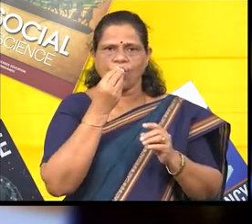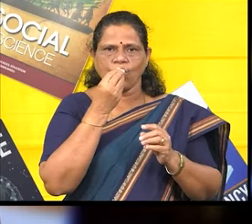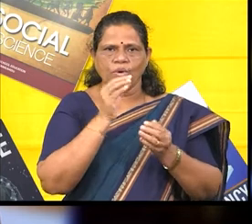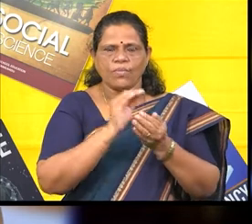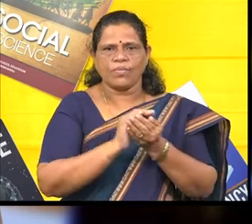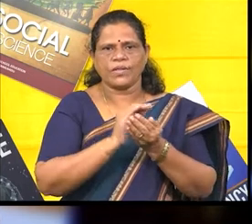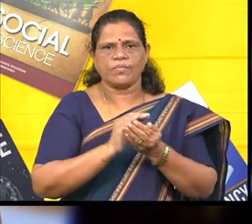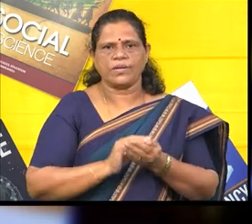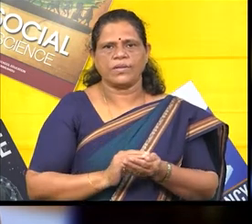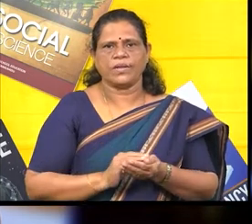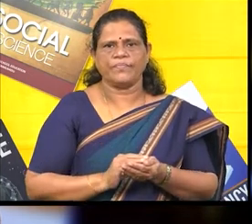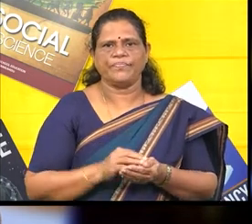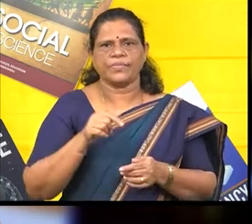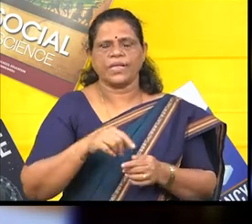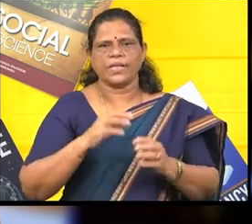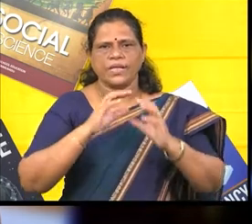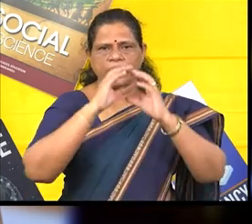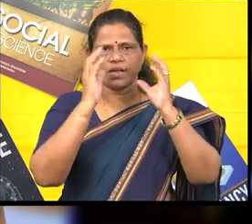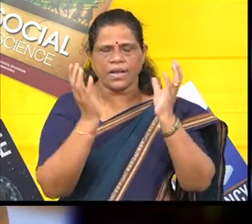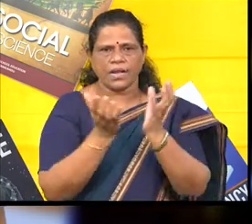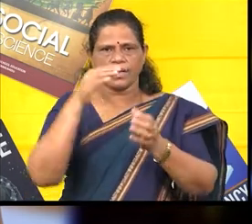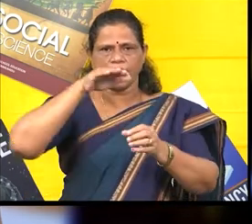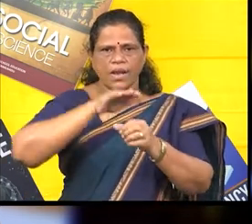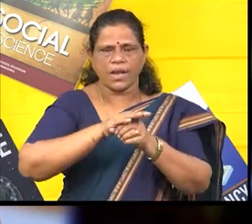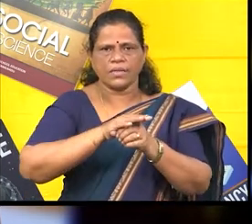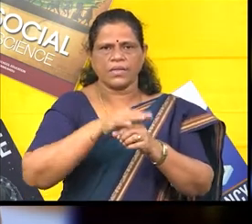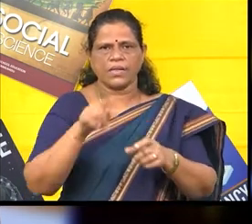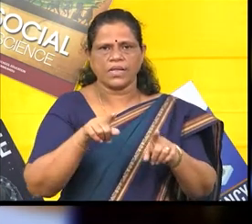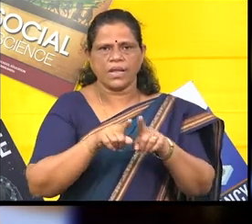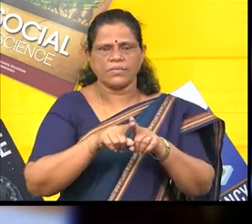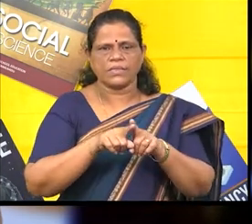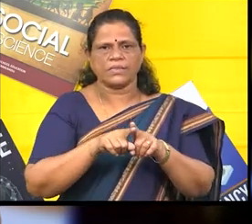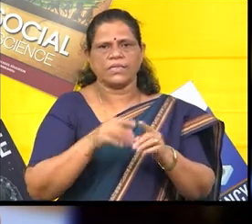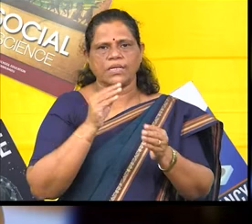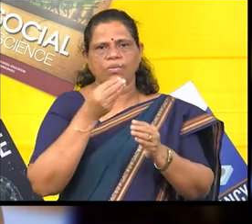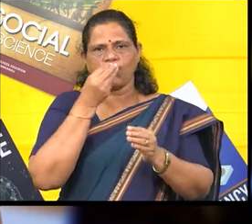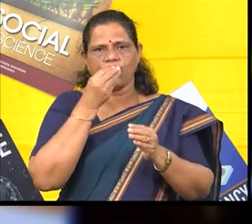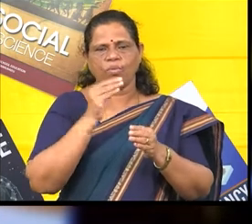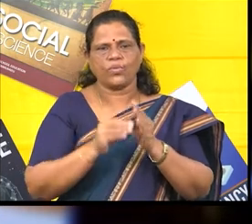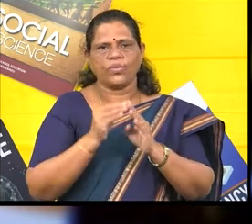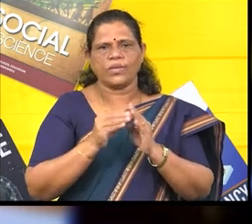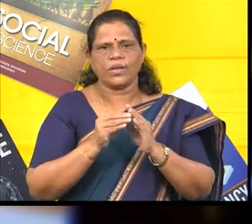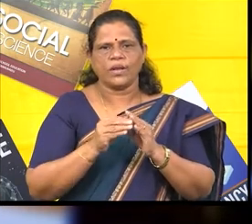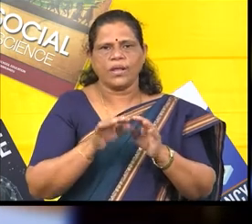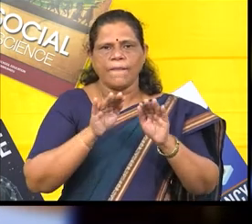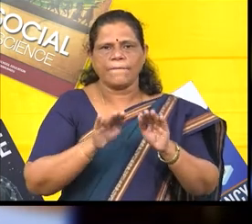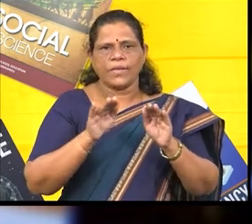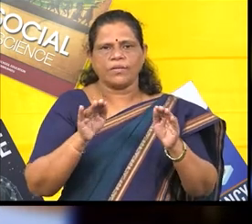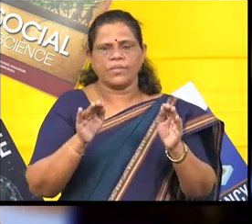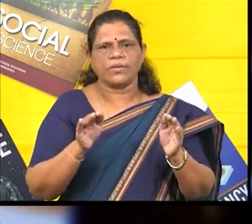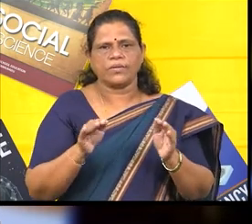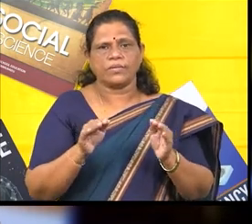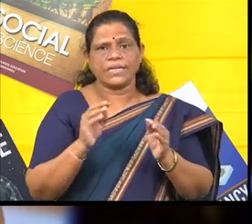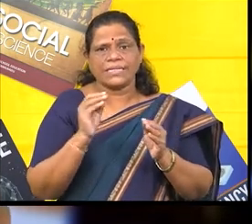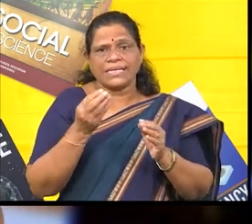பதப்படுத்தின்னு சொல்லலாம். இந்த மாதிரி உணவை பதப்படுத்துதல், கலன்களில் அடைத்தல், இதெல்லாம் வந்து இதெல்லாம் சேர்ந்தது தான் நம்ம உணவு வேதியல்னு சொல்லுவோம். இதில் பதப்படுத்தக்கூடிய